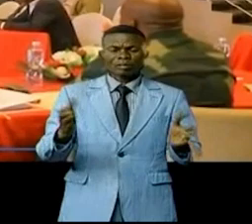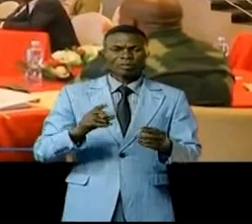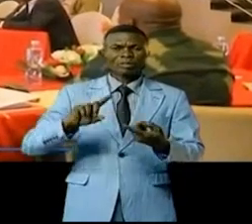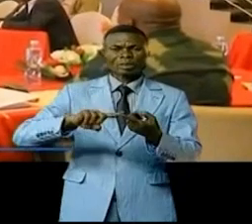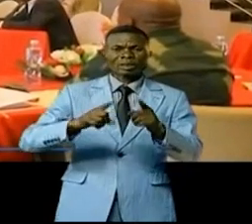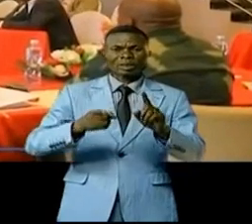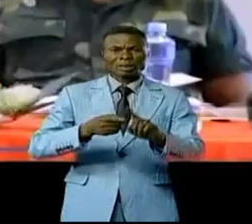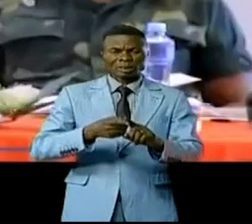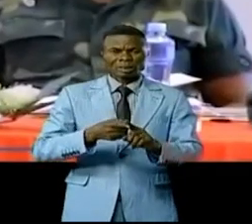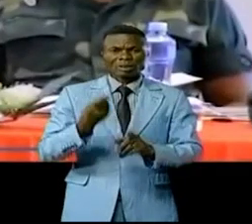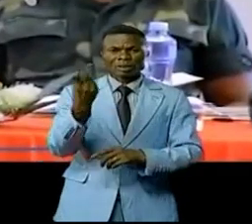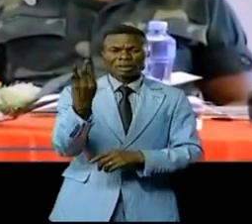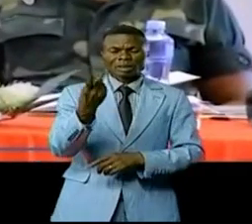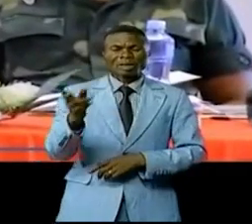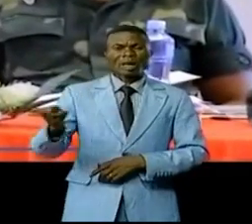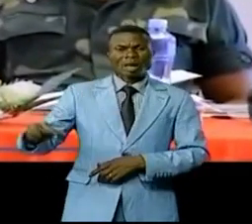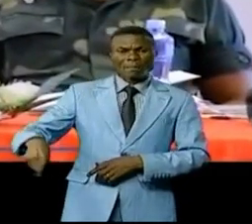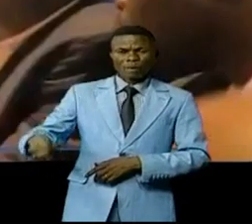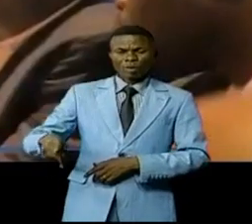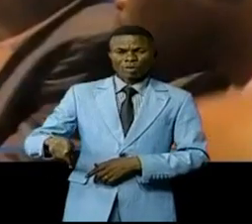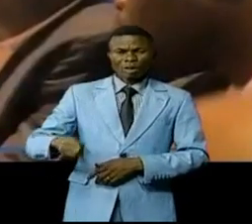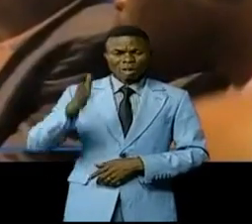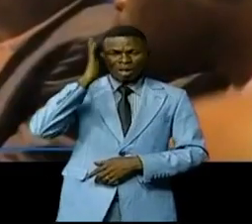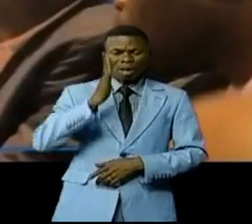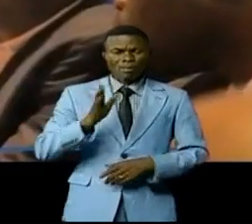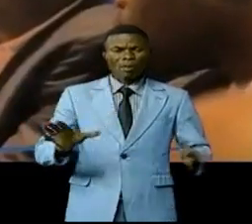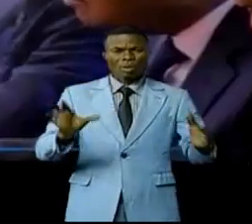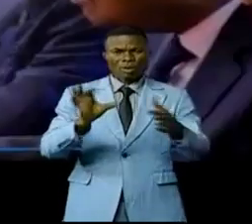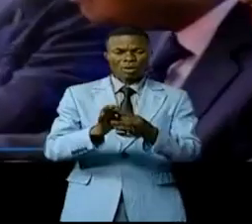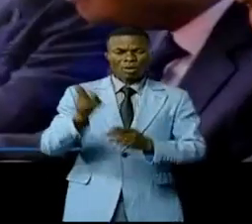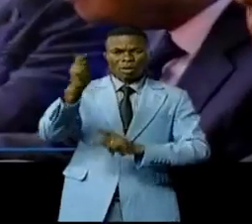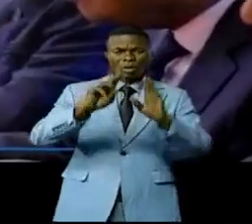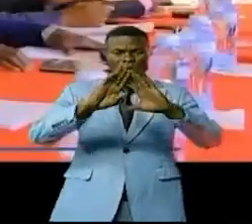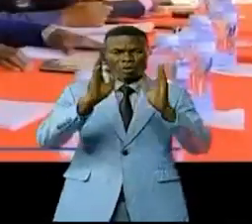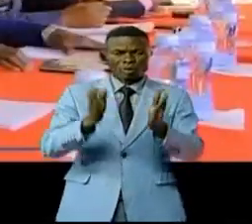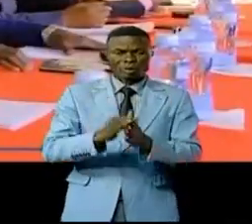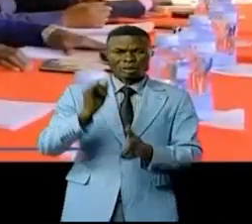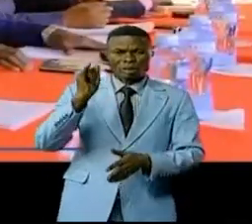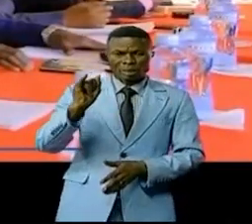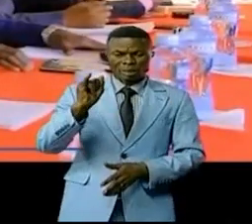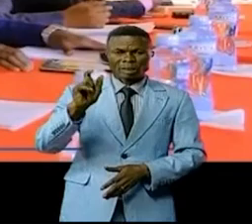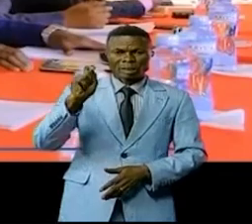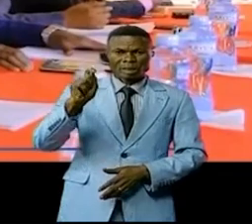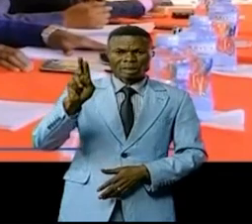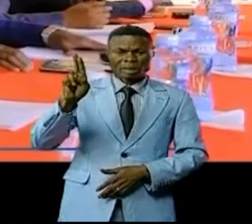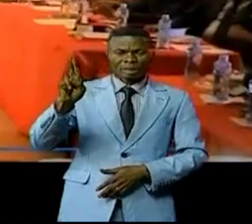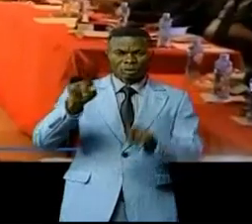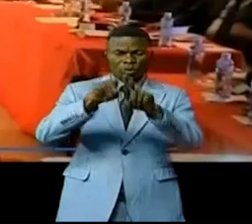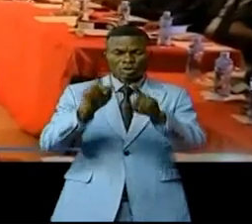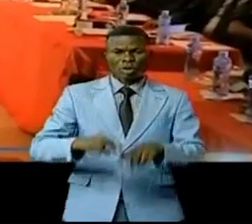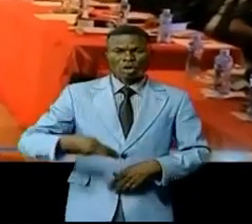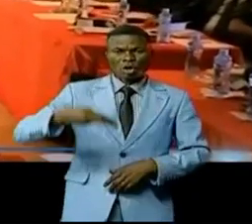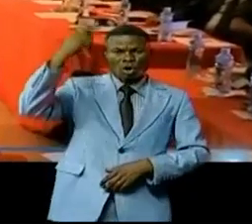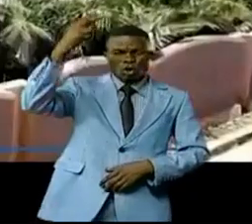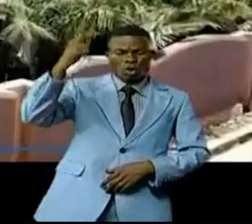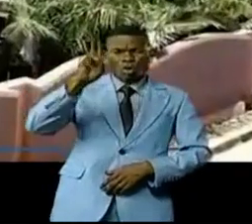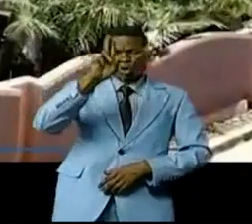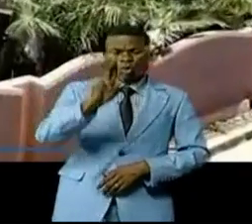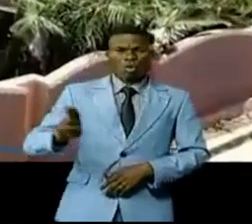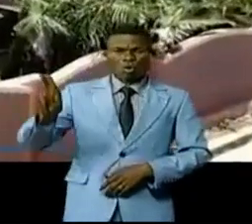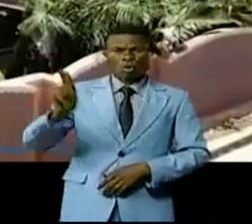relations interprovinciales en général et la bonne cohabitation entre les peuples du Lituri et du Haut-Ouélé. Il se tient depuis ce jeudi